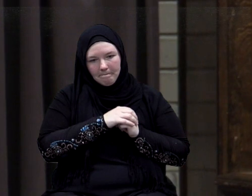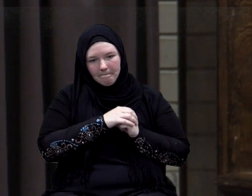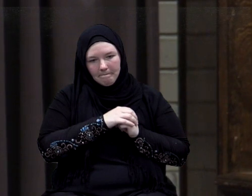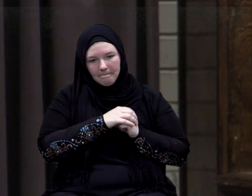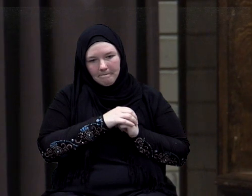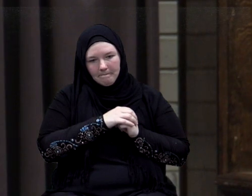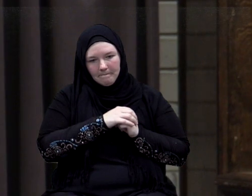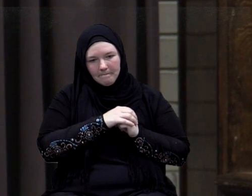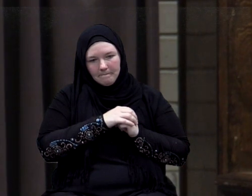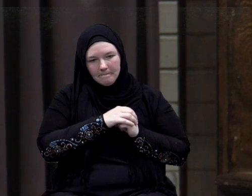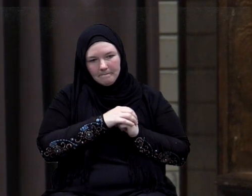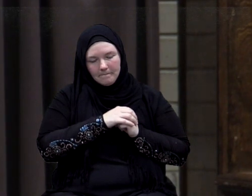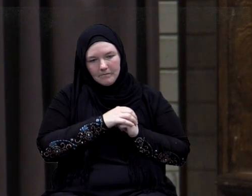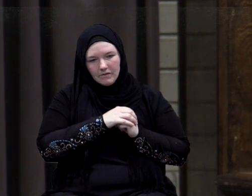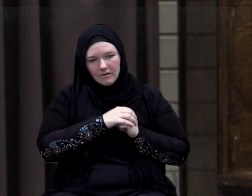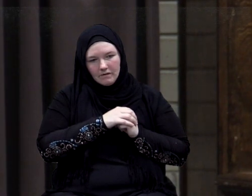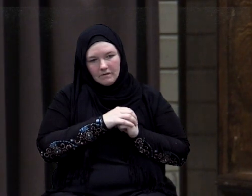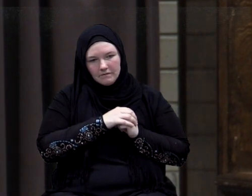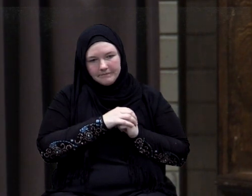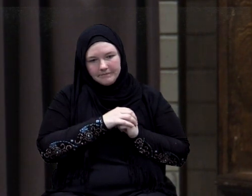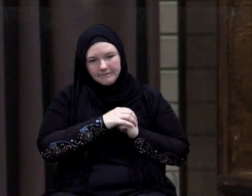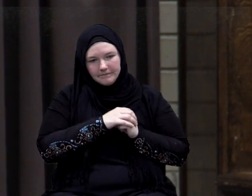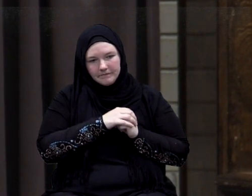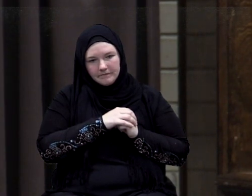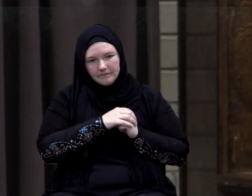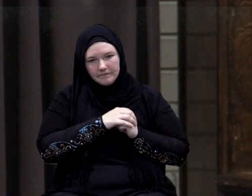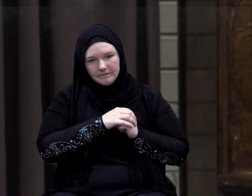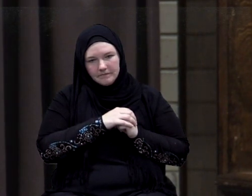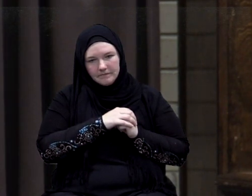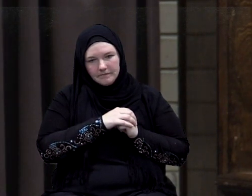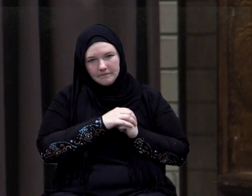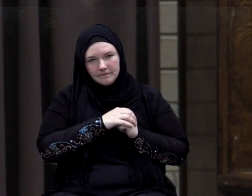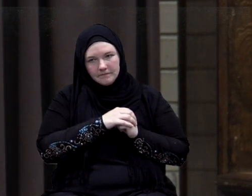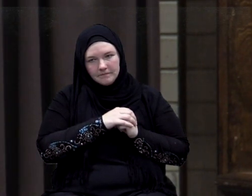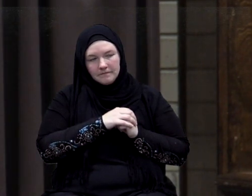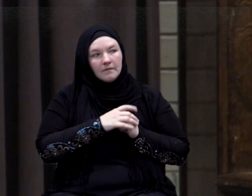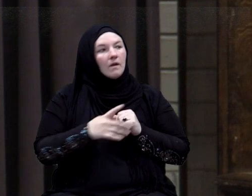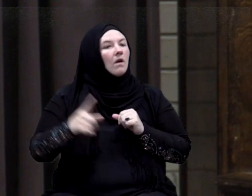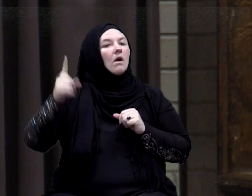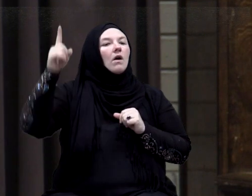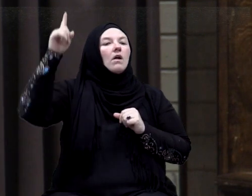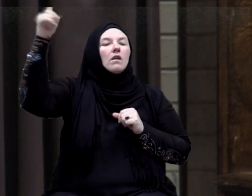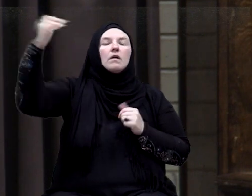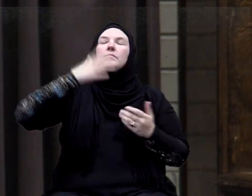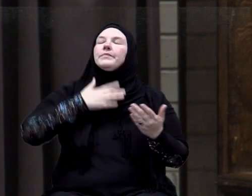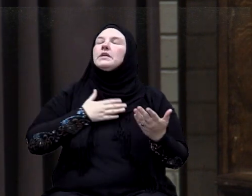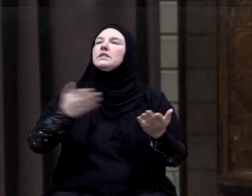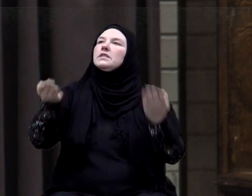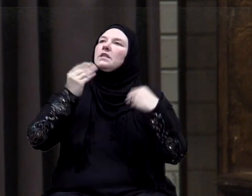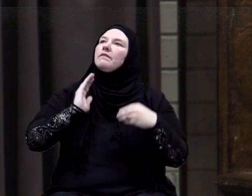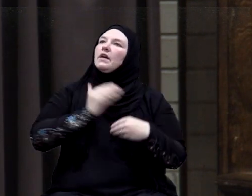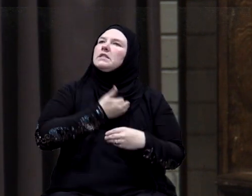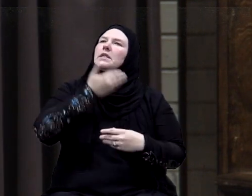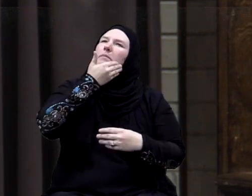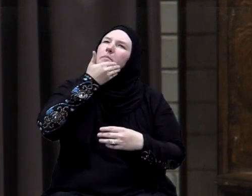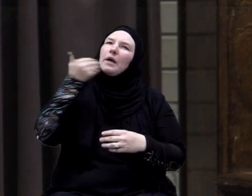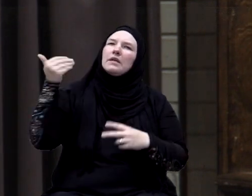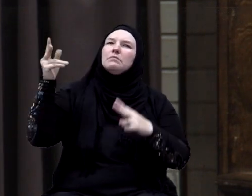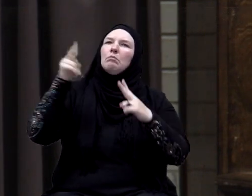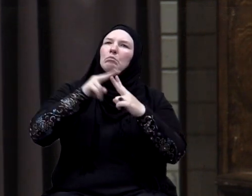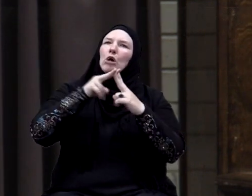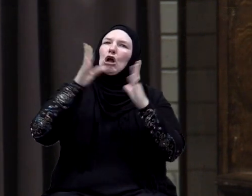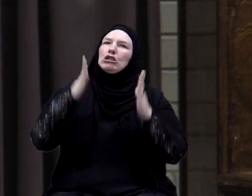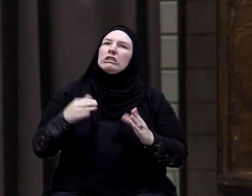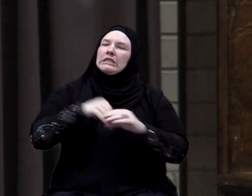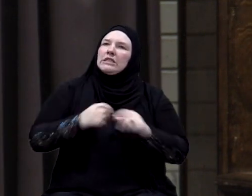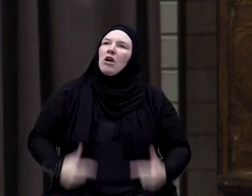بِهِ وَالْأَرْحَامِ إِنَّ اللَّهَ كَانَ عَلَيْكُمْ رَقِيبًا. Allah subhanahu wa ta'ala gave us the best companions in our life,